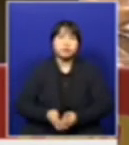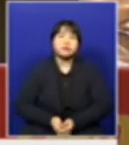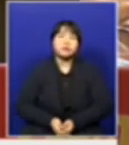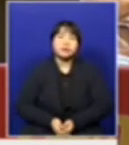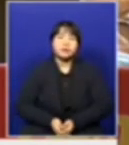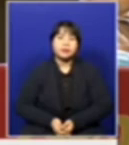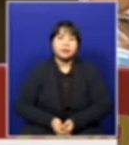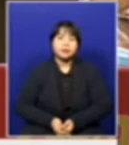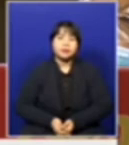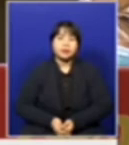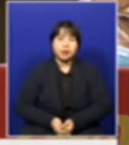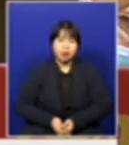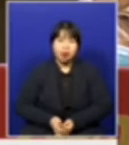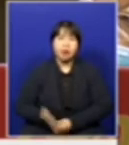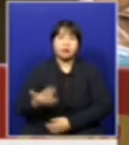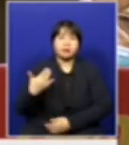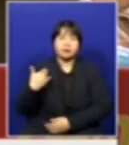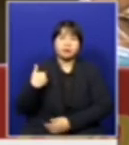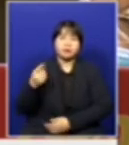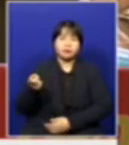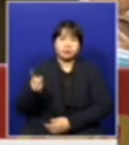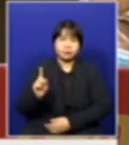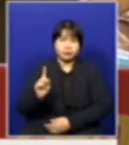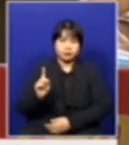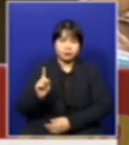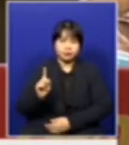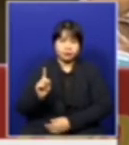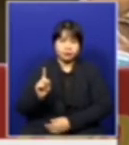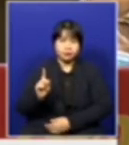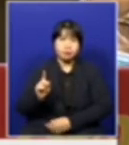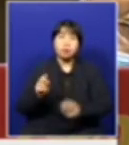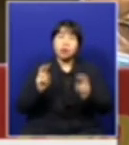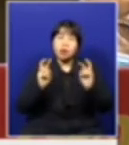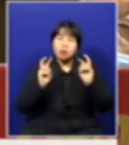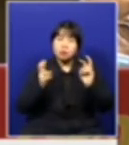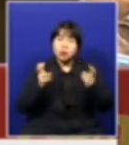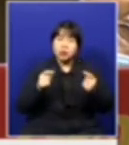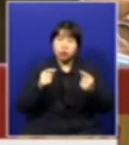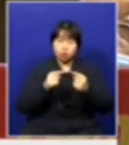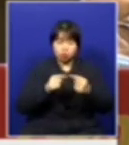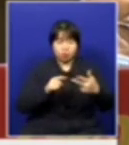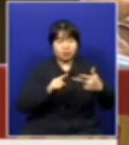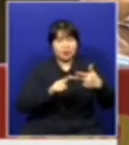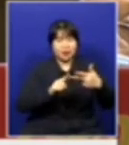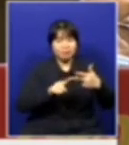ค่ะนอกจากนี้นะคะประเด็นในข้อที่3